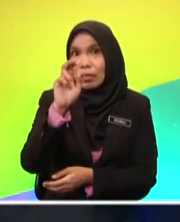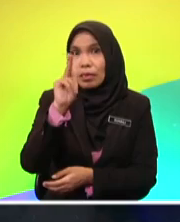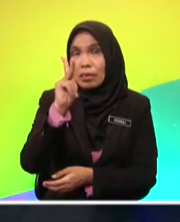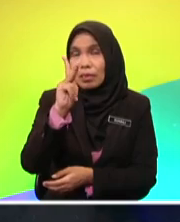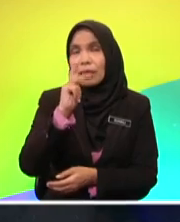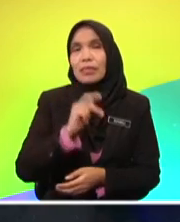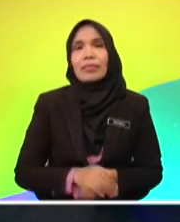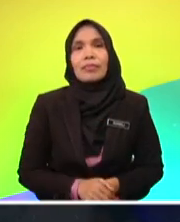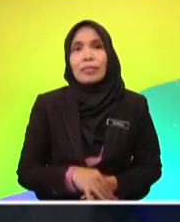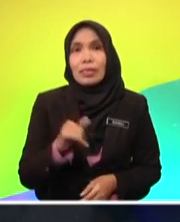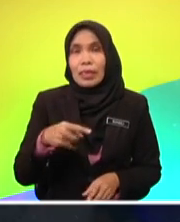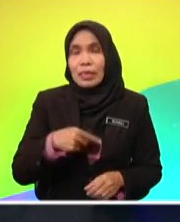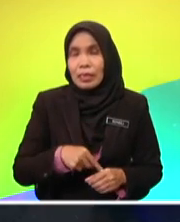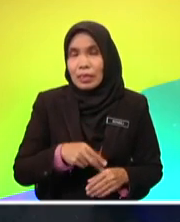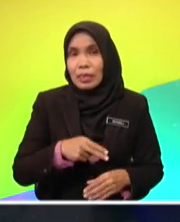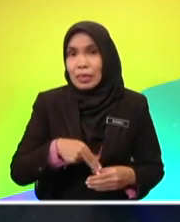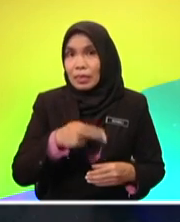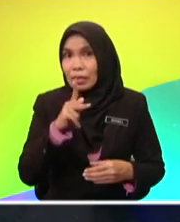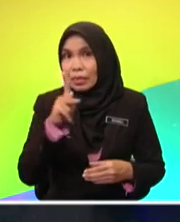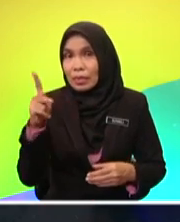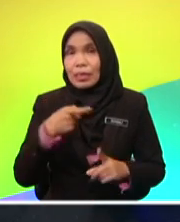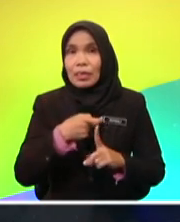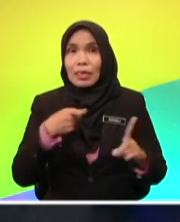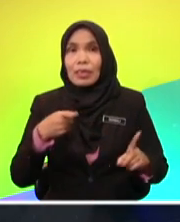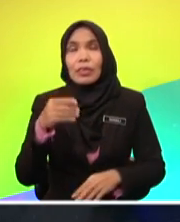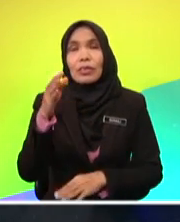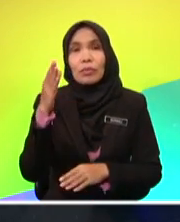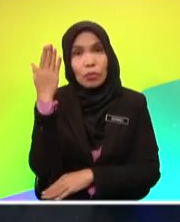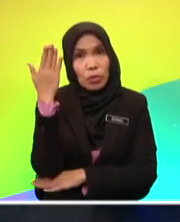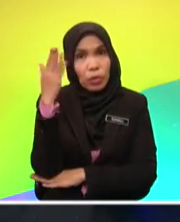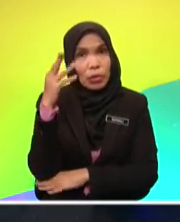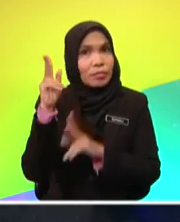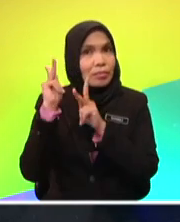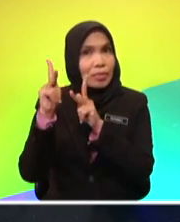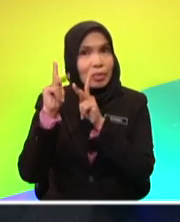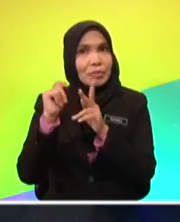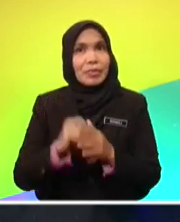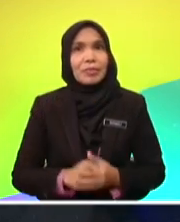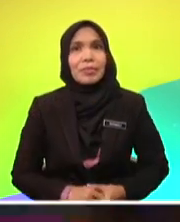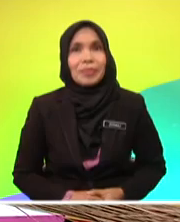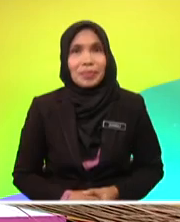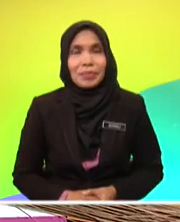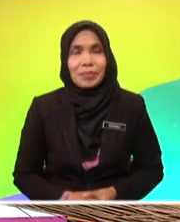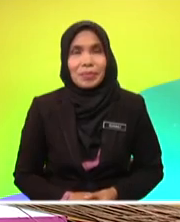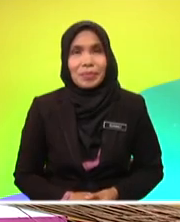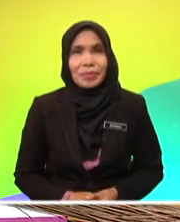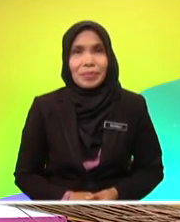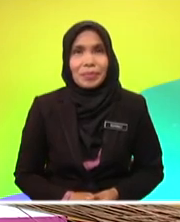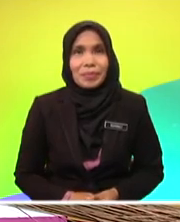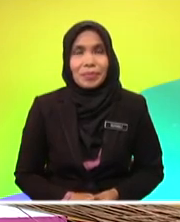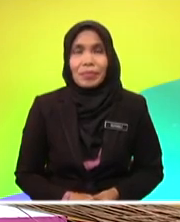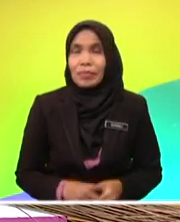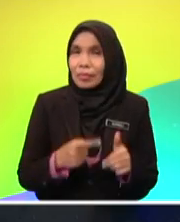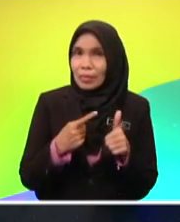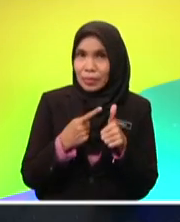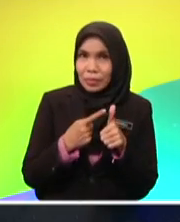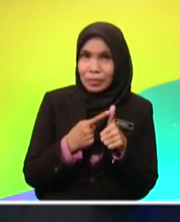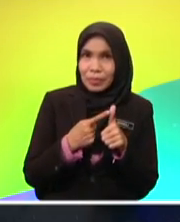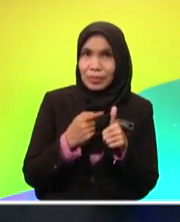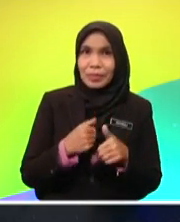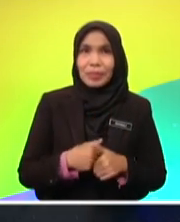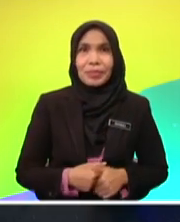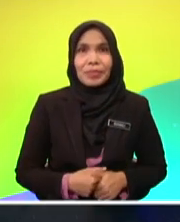padankan gambar jawapan yang ada dengan bahagian tumbuhan ataupun bahagian pohon kelapa yang ditunjukkan. Okey, yang pertama, Kak Rina.